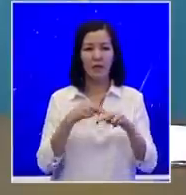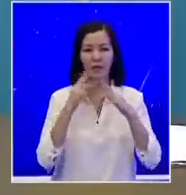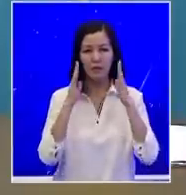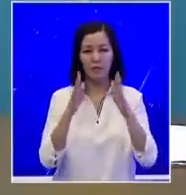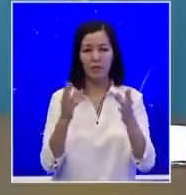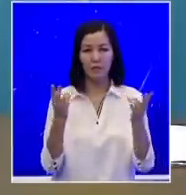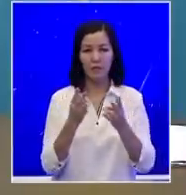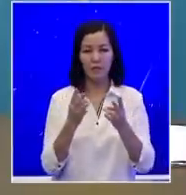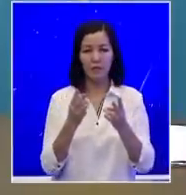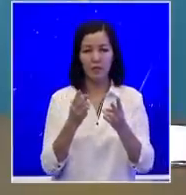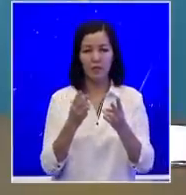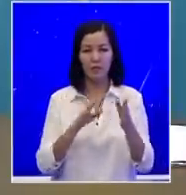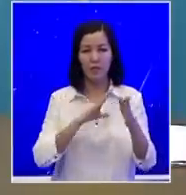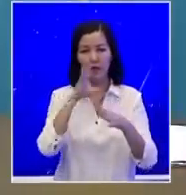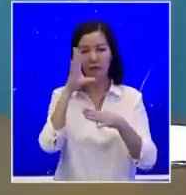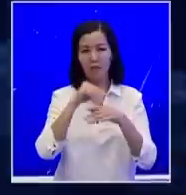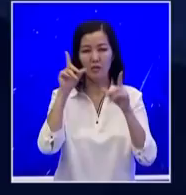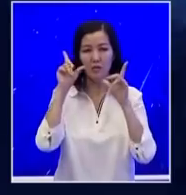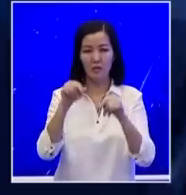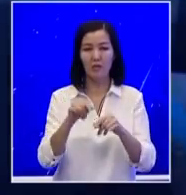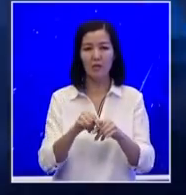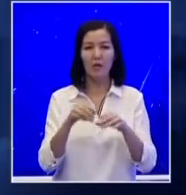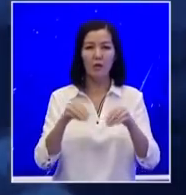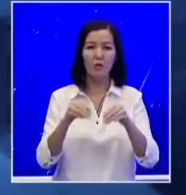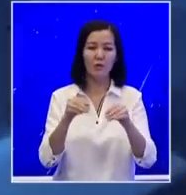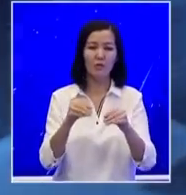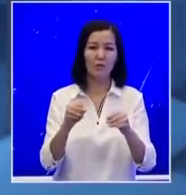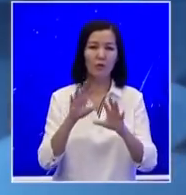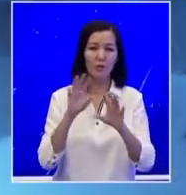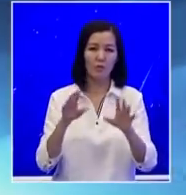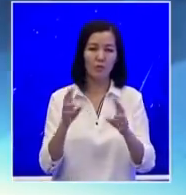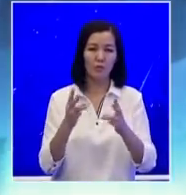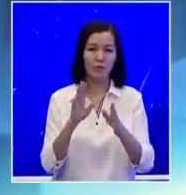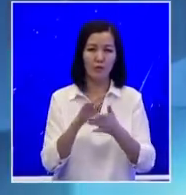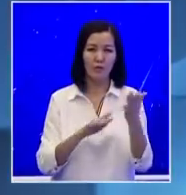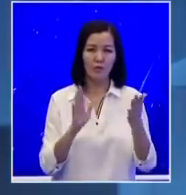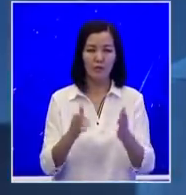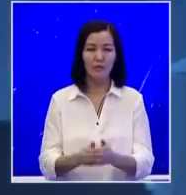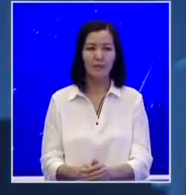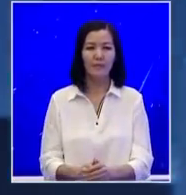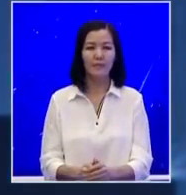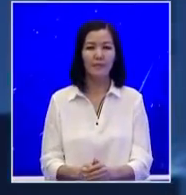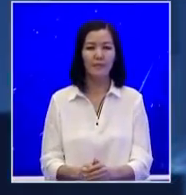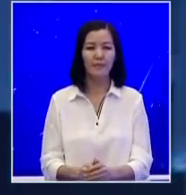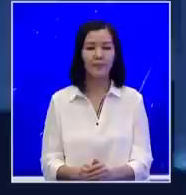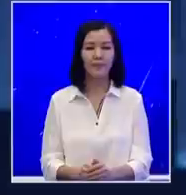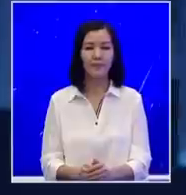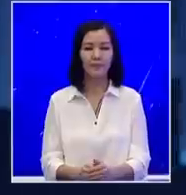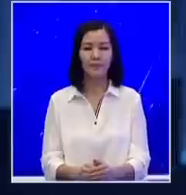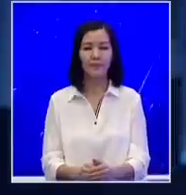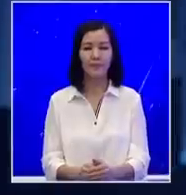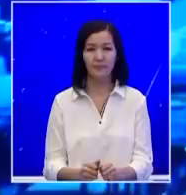кетеді. Азаннан кешке дейін бәрі. Камжат Мухаметжан, Жаслан Шымкенже, Жетісу арнасы, Талдықорған.